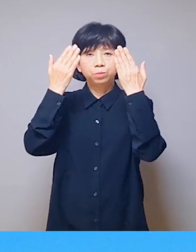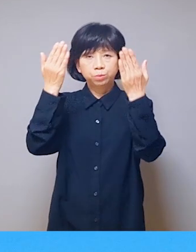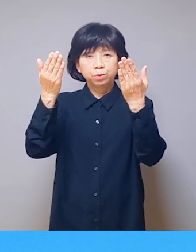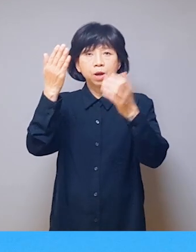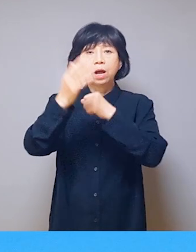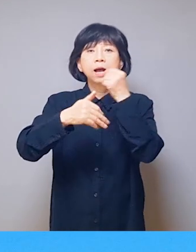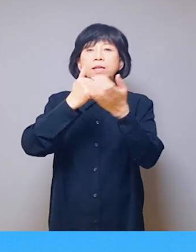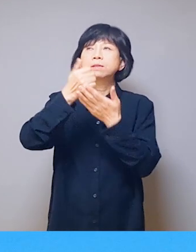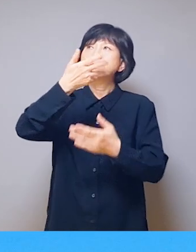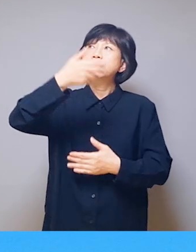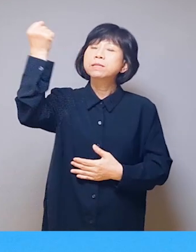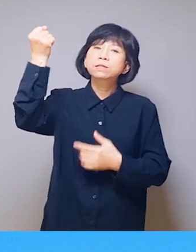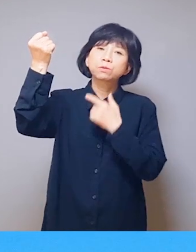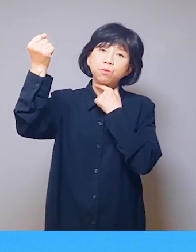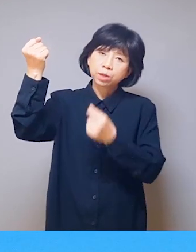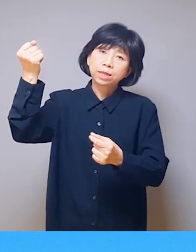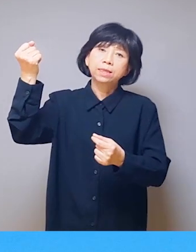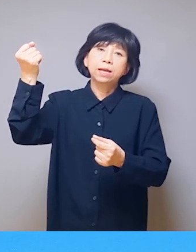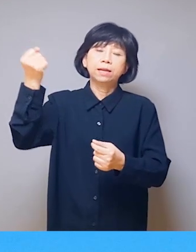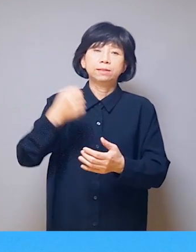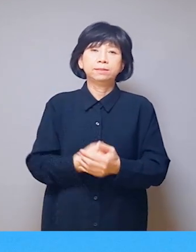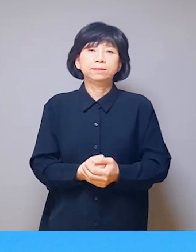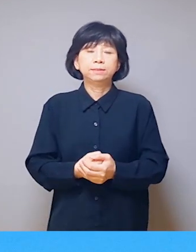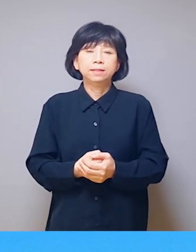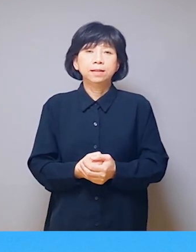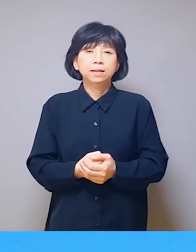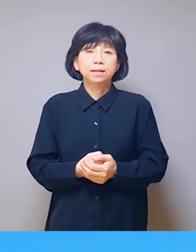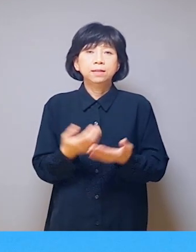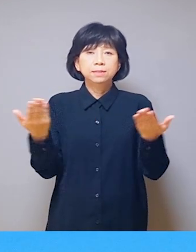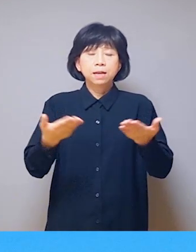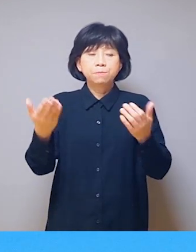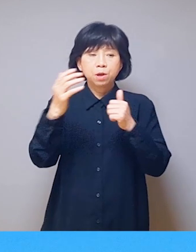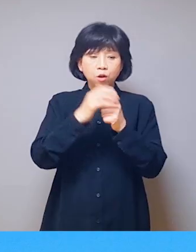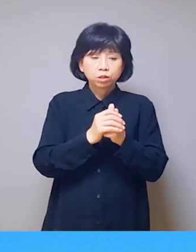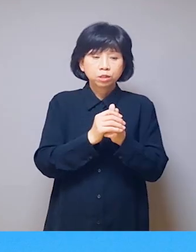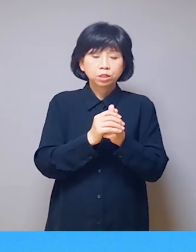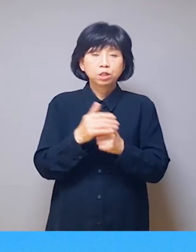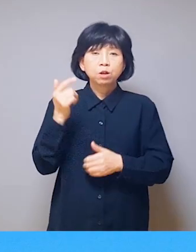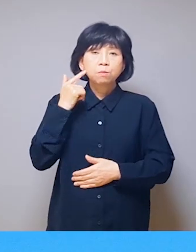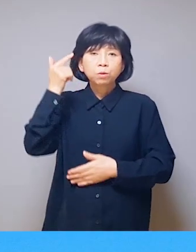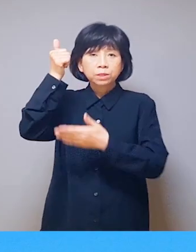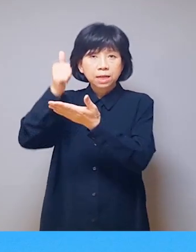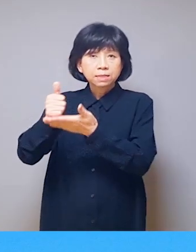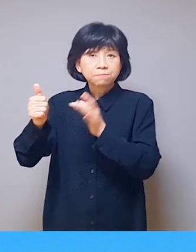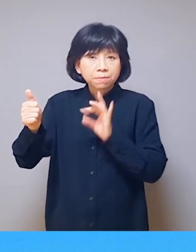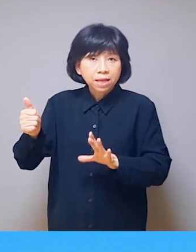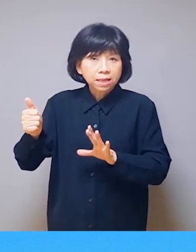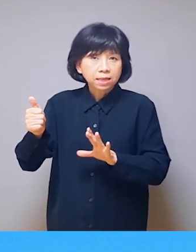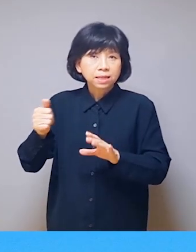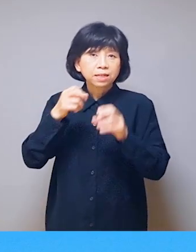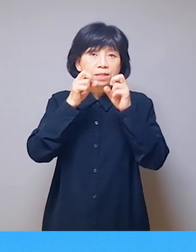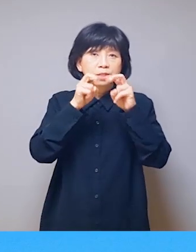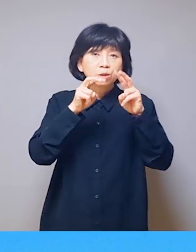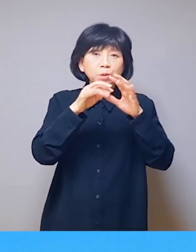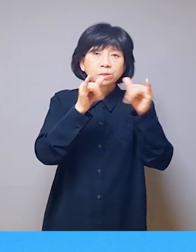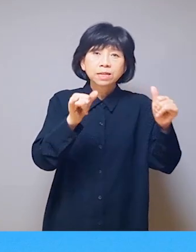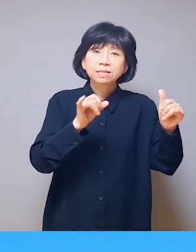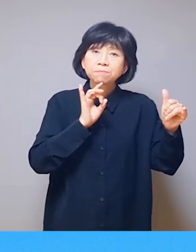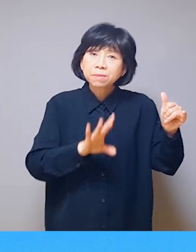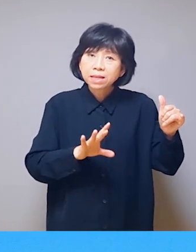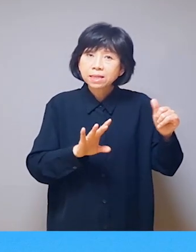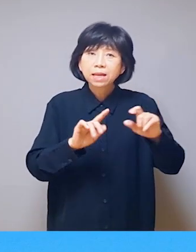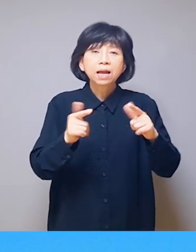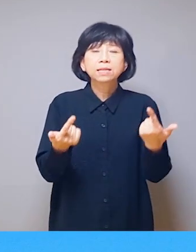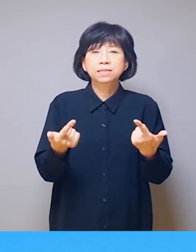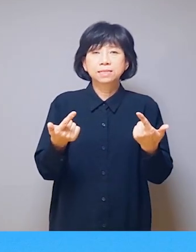하나님이 받으시기를 원하신다는 거죠. 이 사명은 목회자나 선교사들만의 몫이 아닙니다. 우리 모두